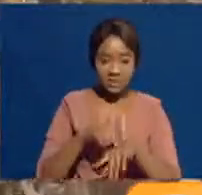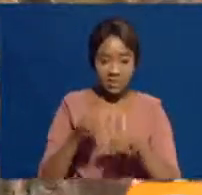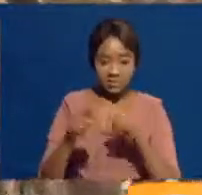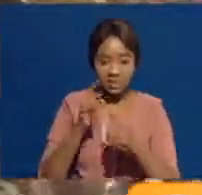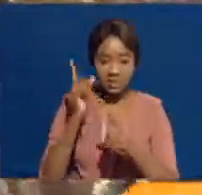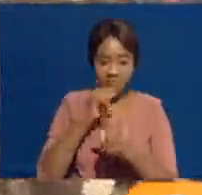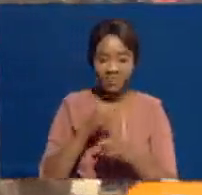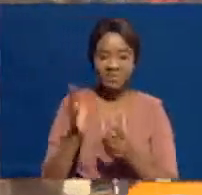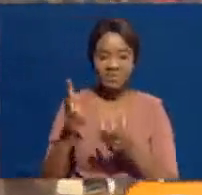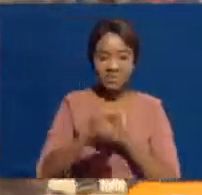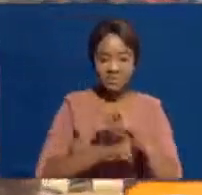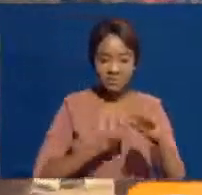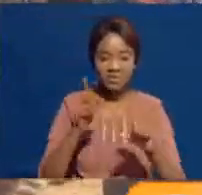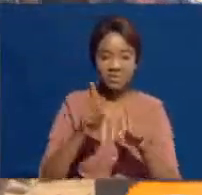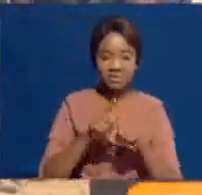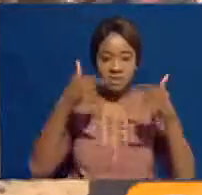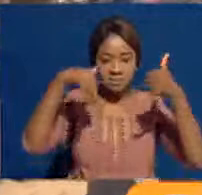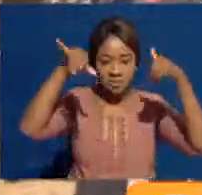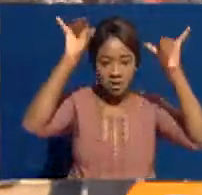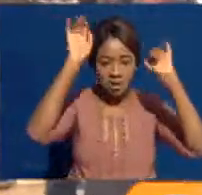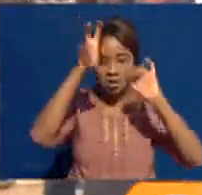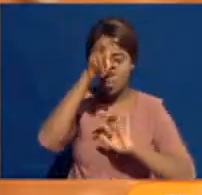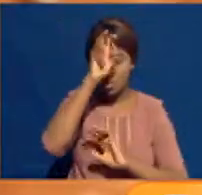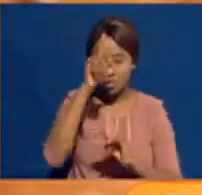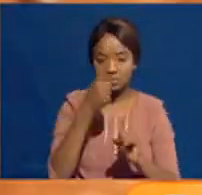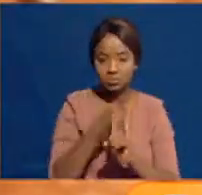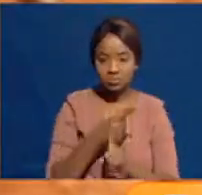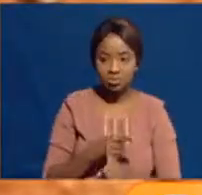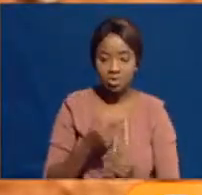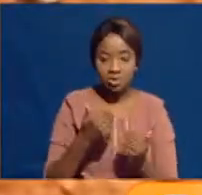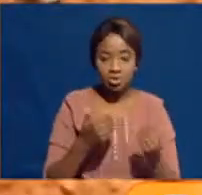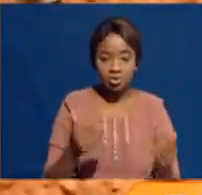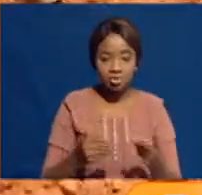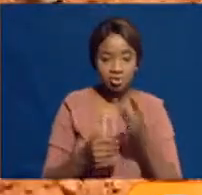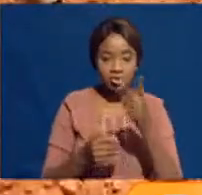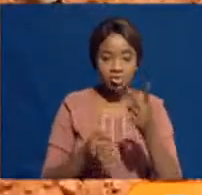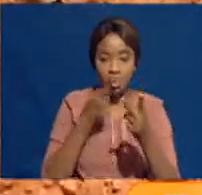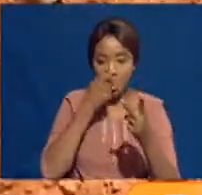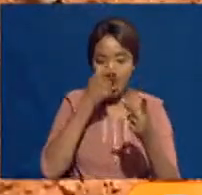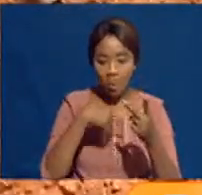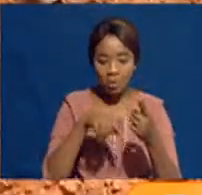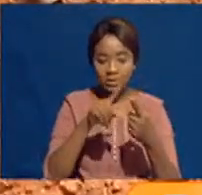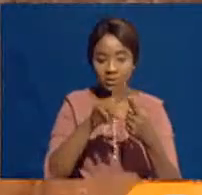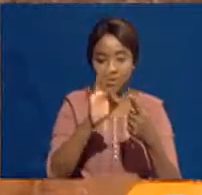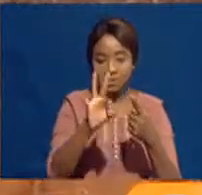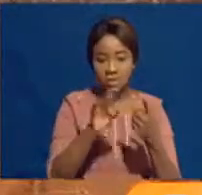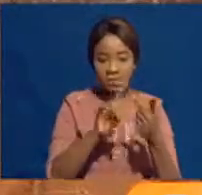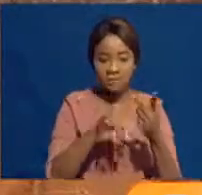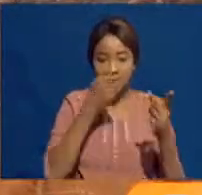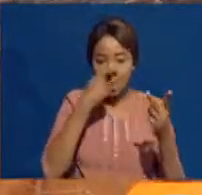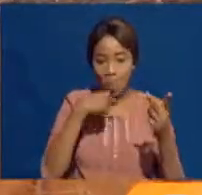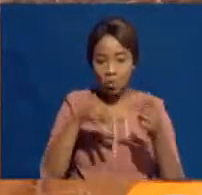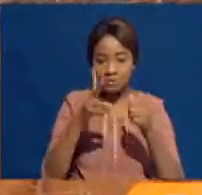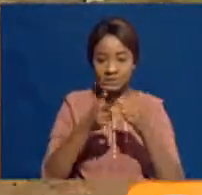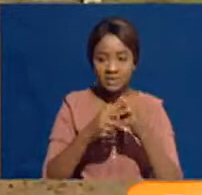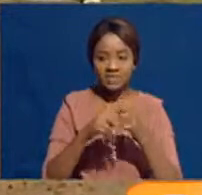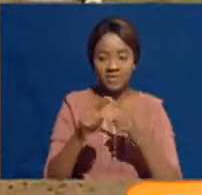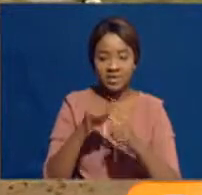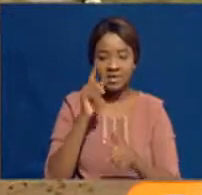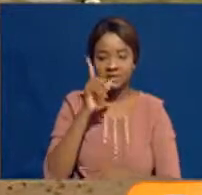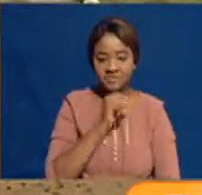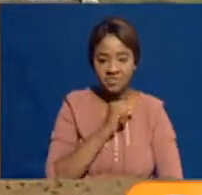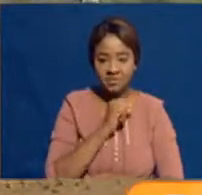ya mifugo. Miongoni mwa waliouawa ni watoto wawili walio na umri wa miaka 3 na miaka 7. Katika shambulizi